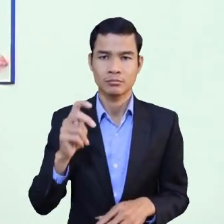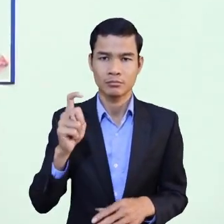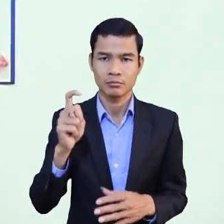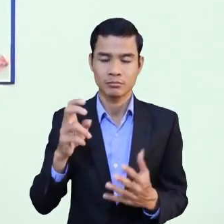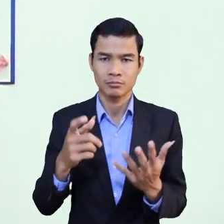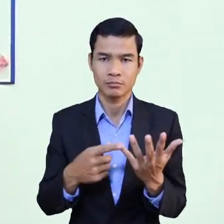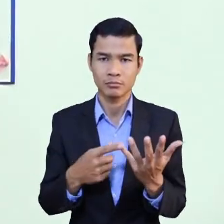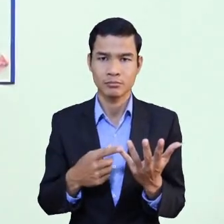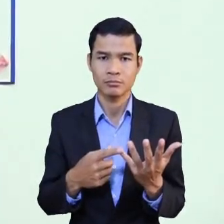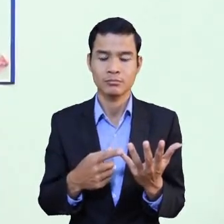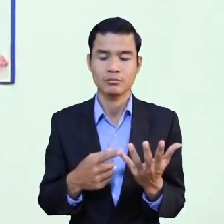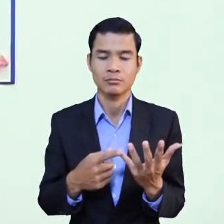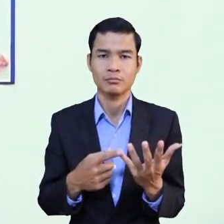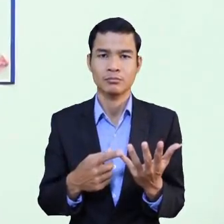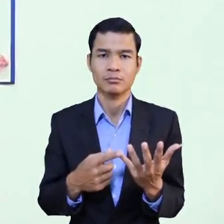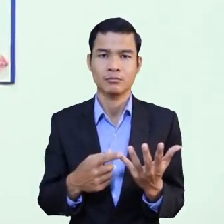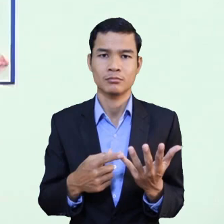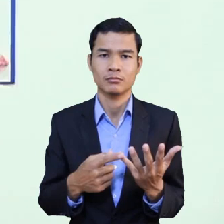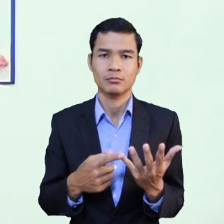ខេ